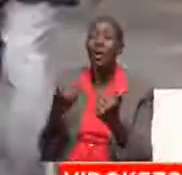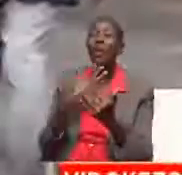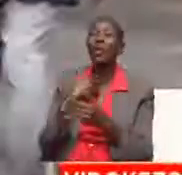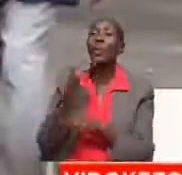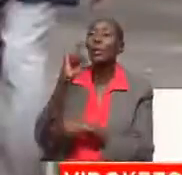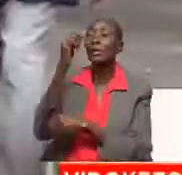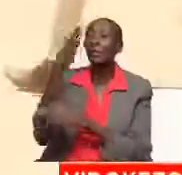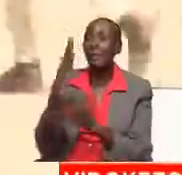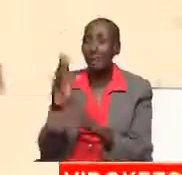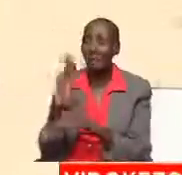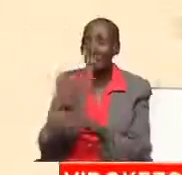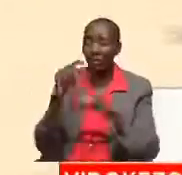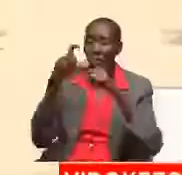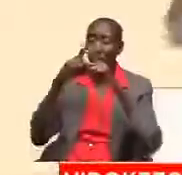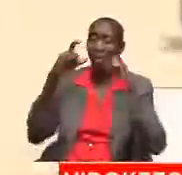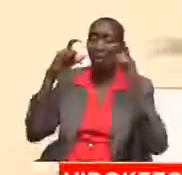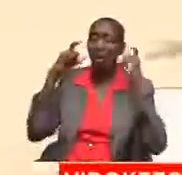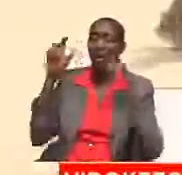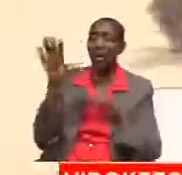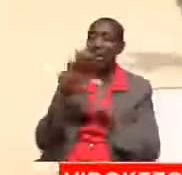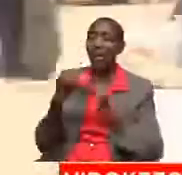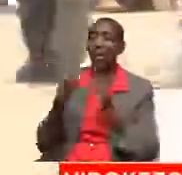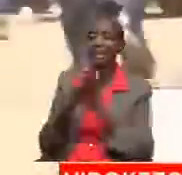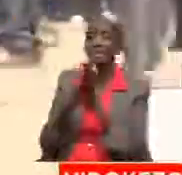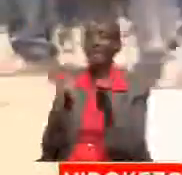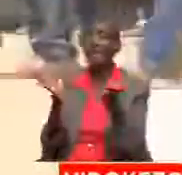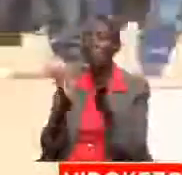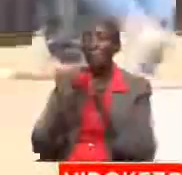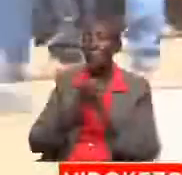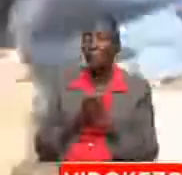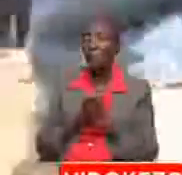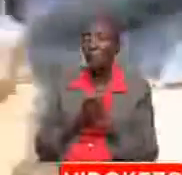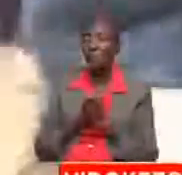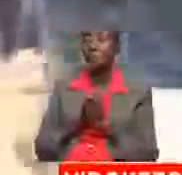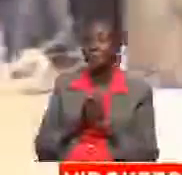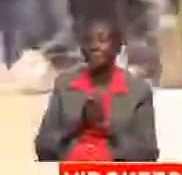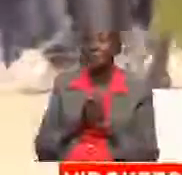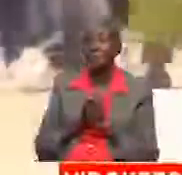wavae barakoa akiwa mahali pa umma. Bosco Ambunda, TV 47.